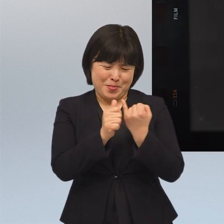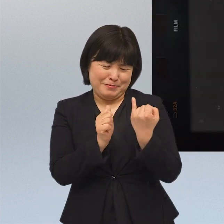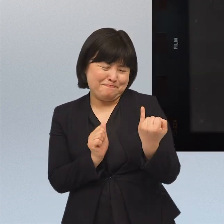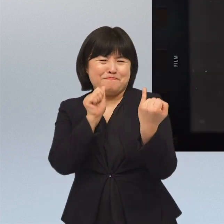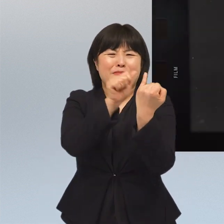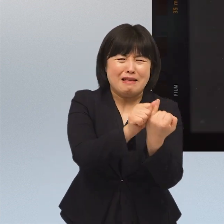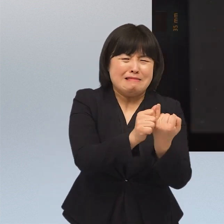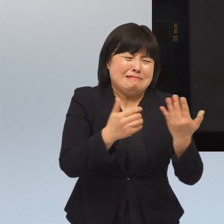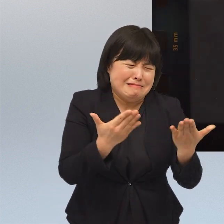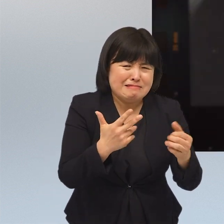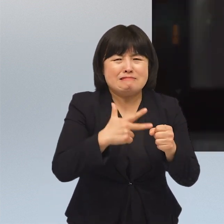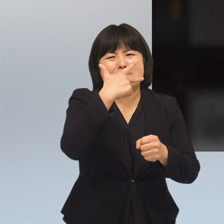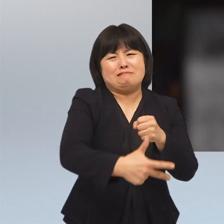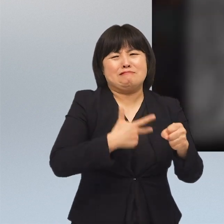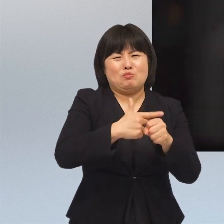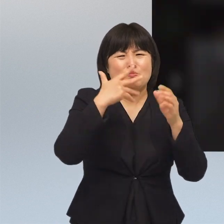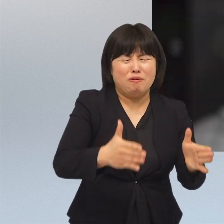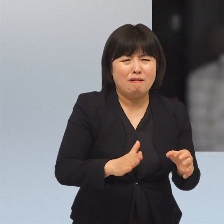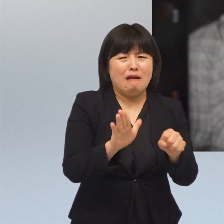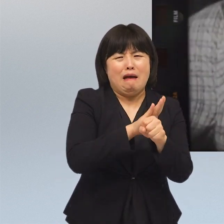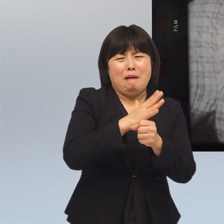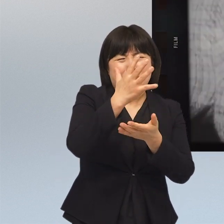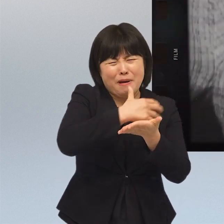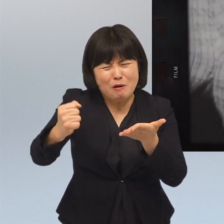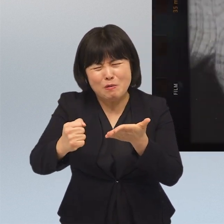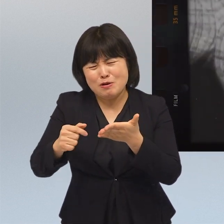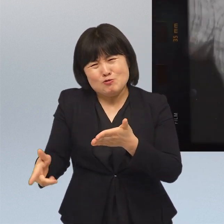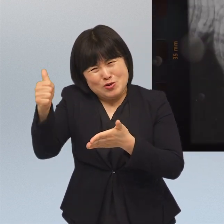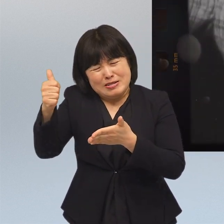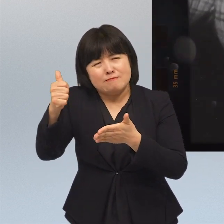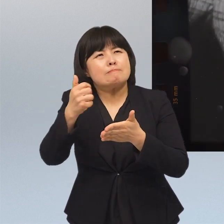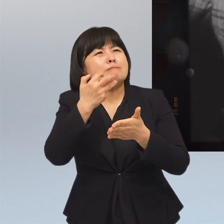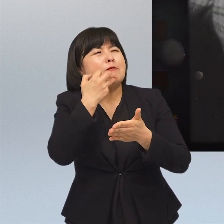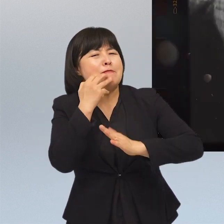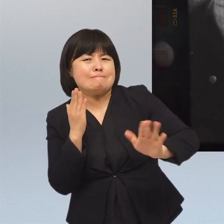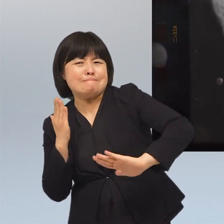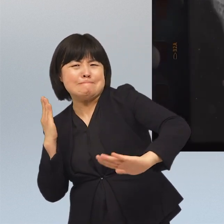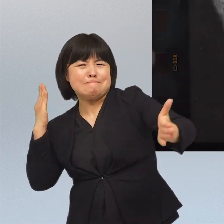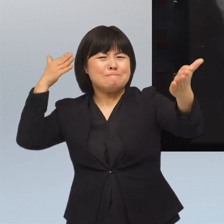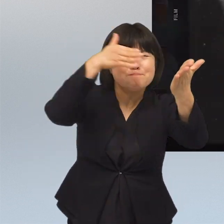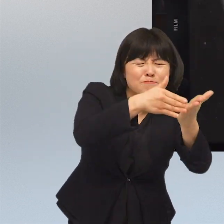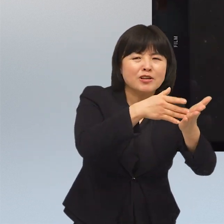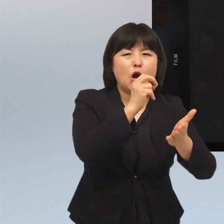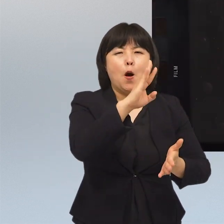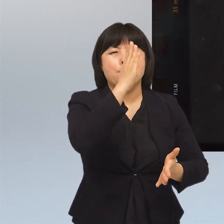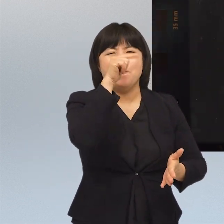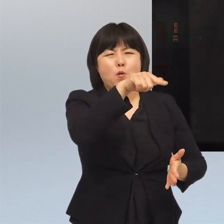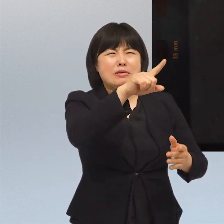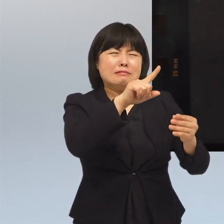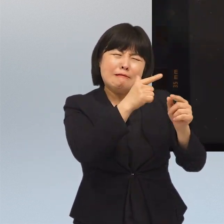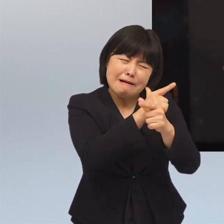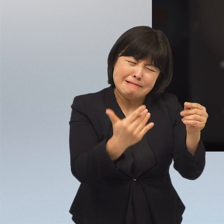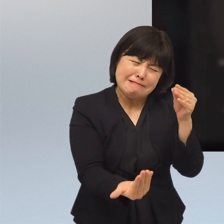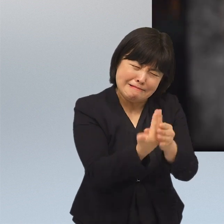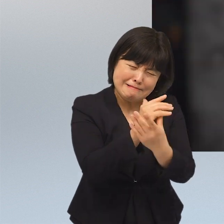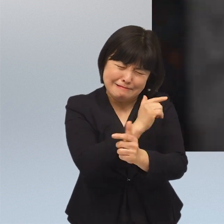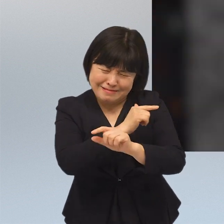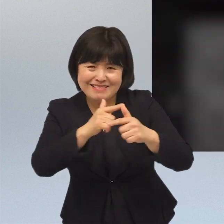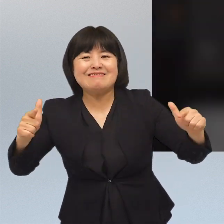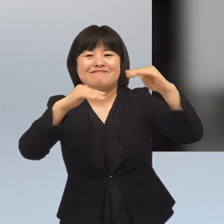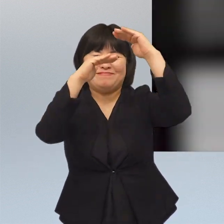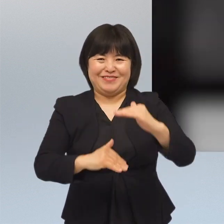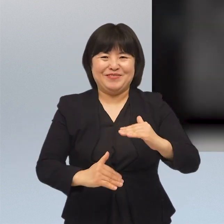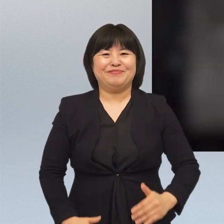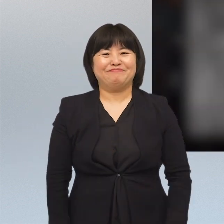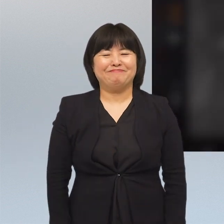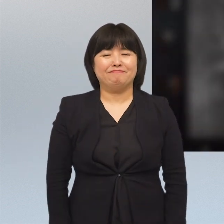이 영화는 7년 동안 대릴사위로 들어가 일을 하였지만 사랑을 뺏기고 상경한 주인공 영복에게 벌어지는